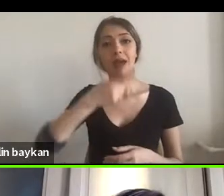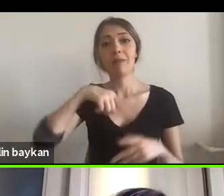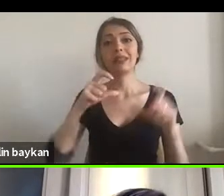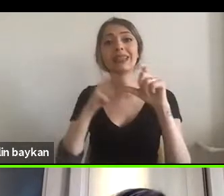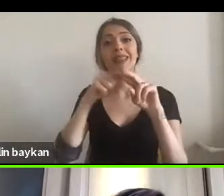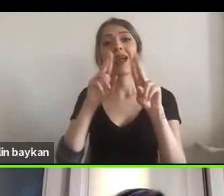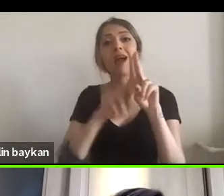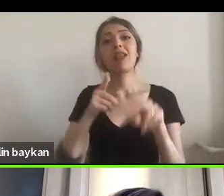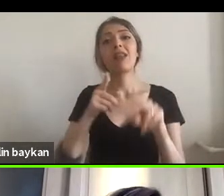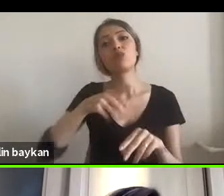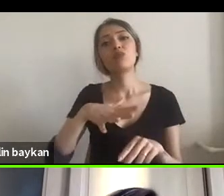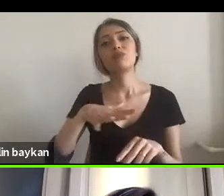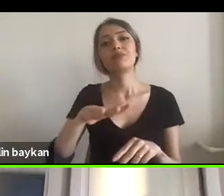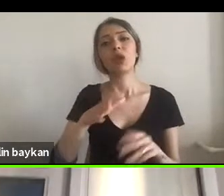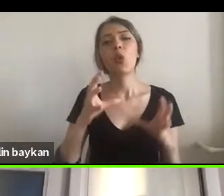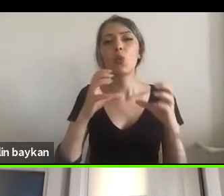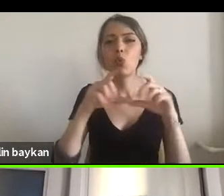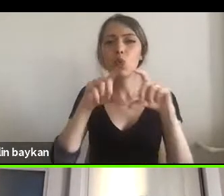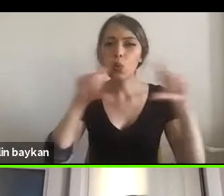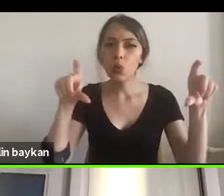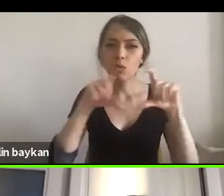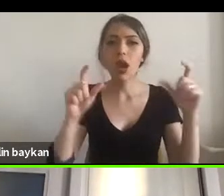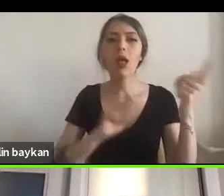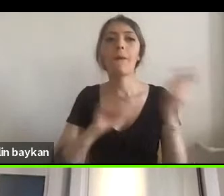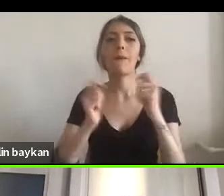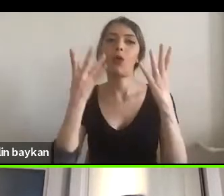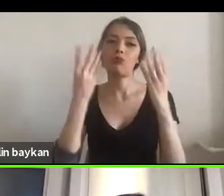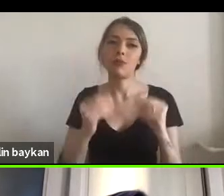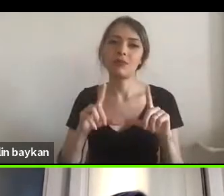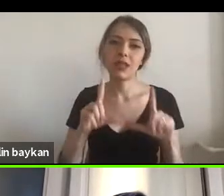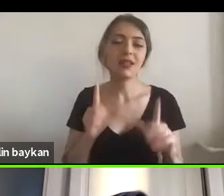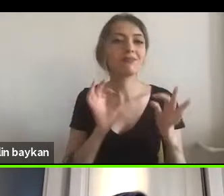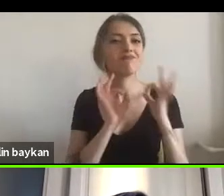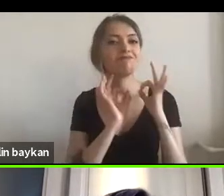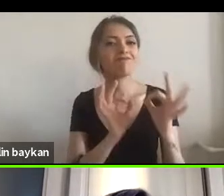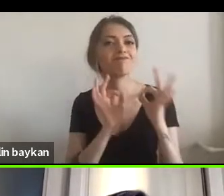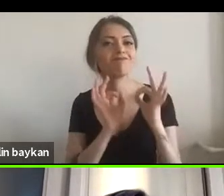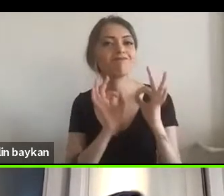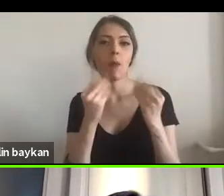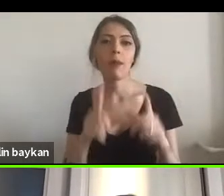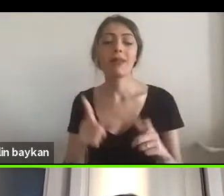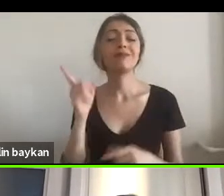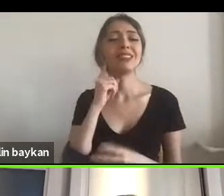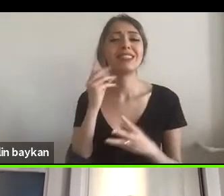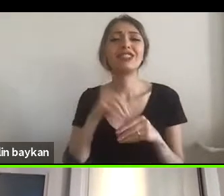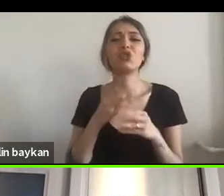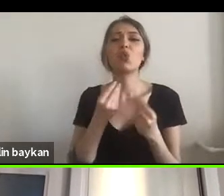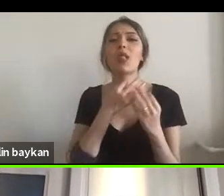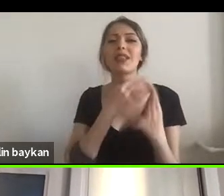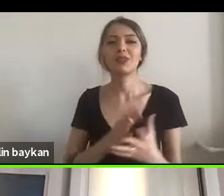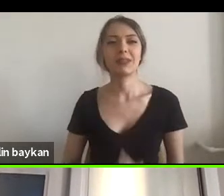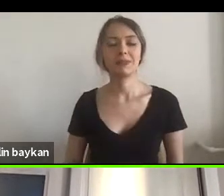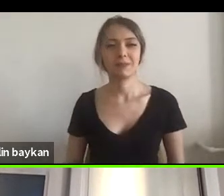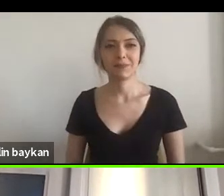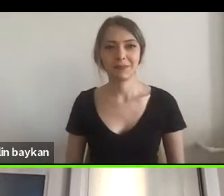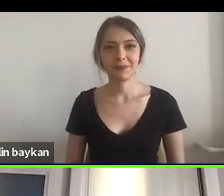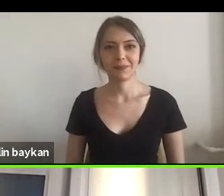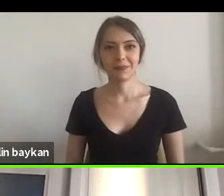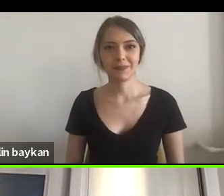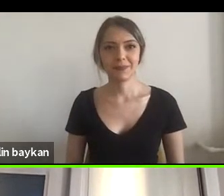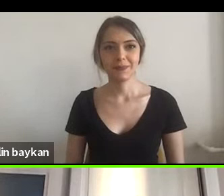şekilde arttıracaktır, güçlendirecektir diye düşünüyorum. Dinlediğiniz için çok teşekkür ederim.